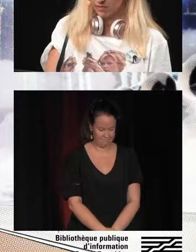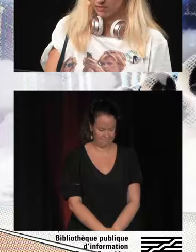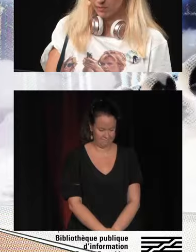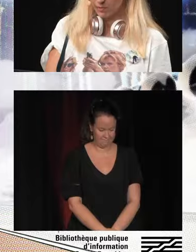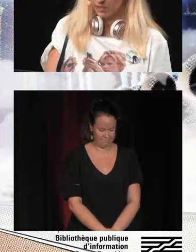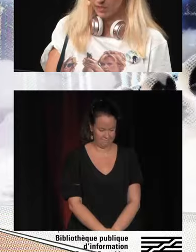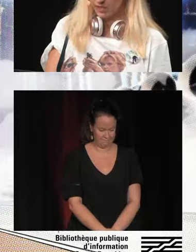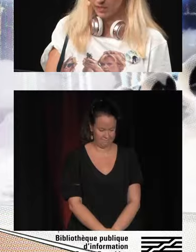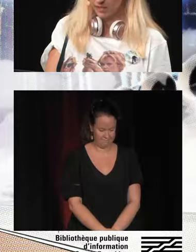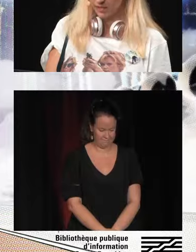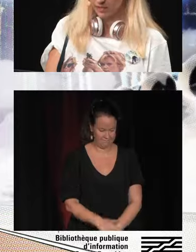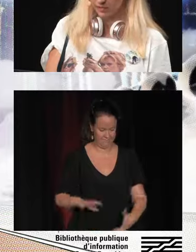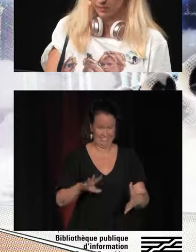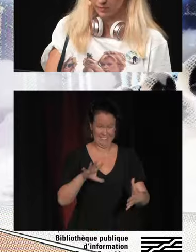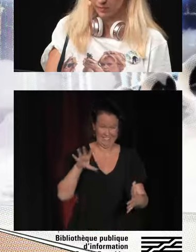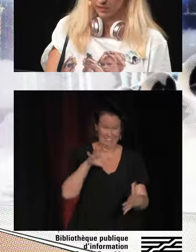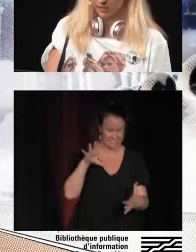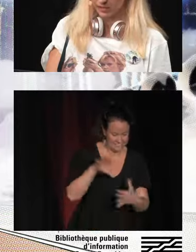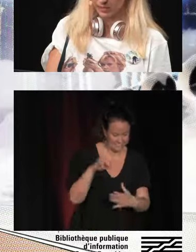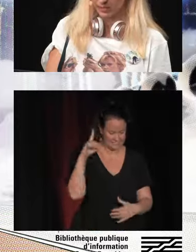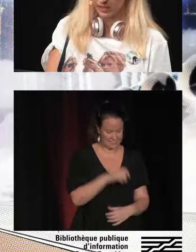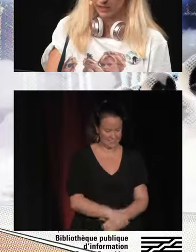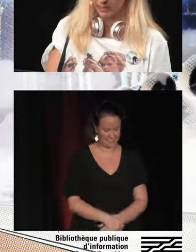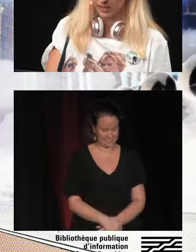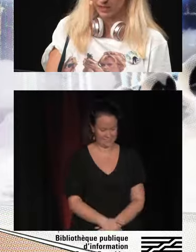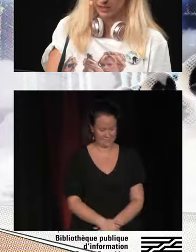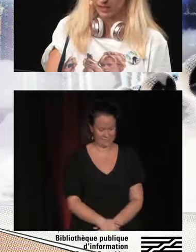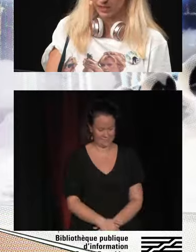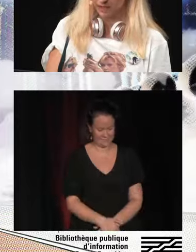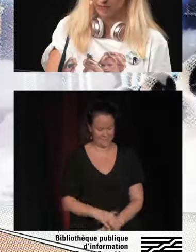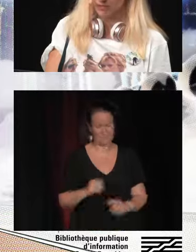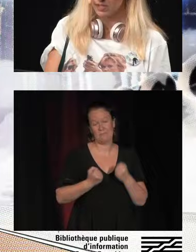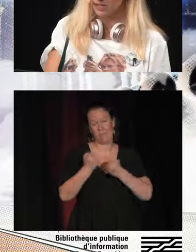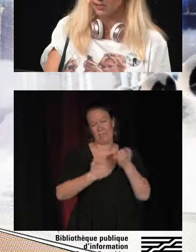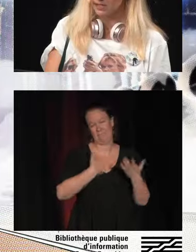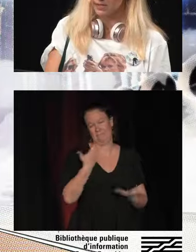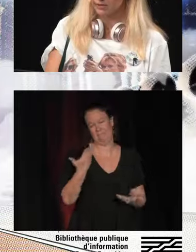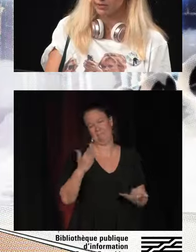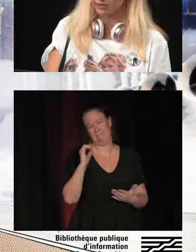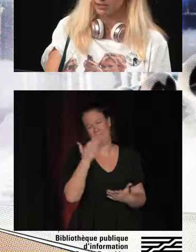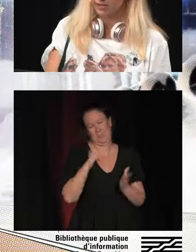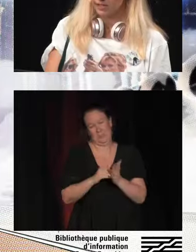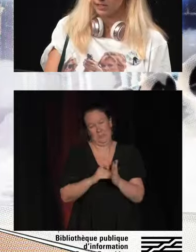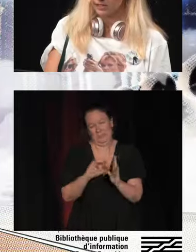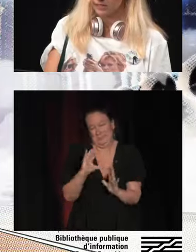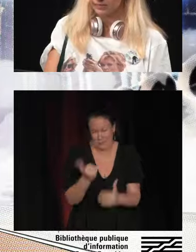L'émulation ne se passe pas bien, mais on voulait quand même montrer Super Mario Kart, parce que c'est le meilleur